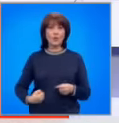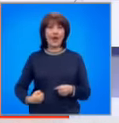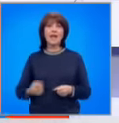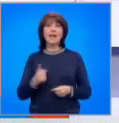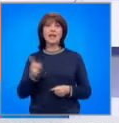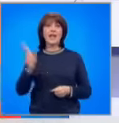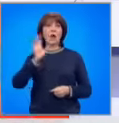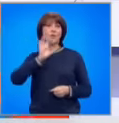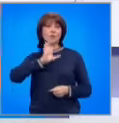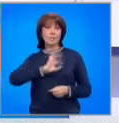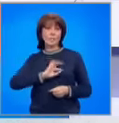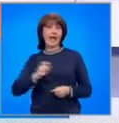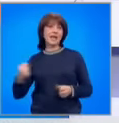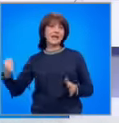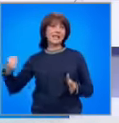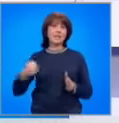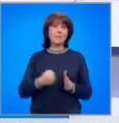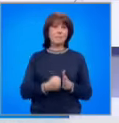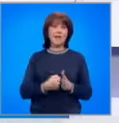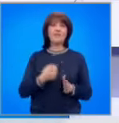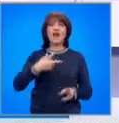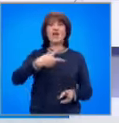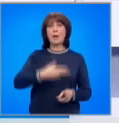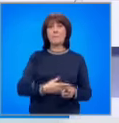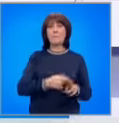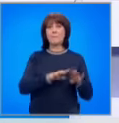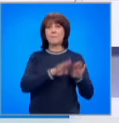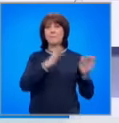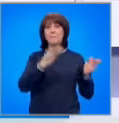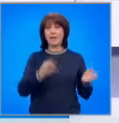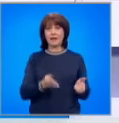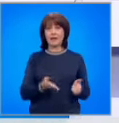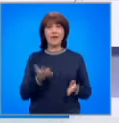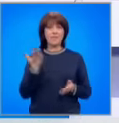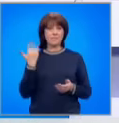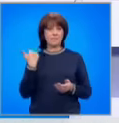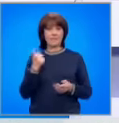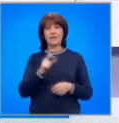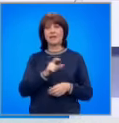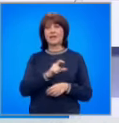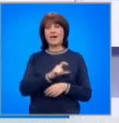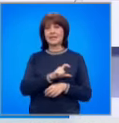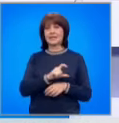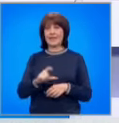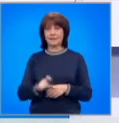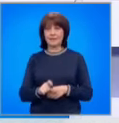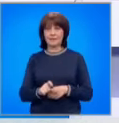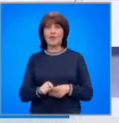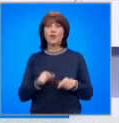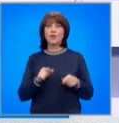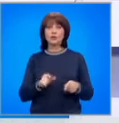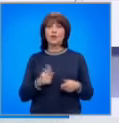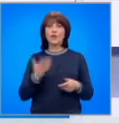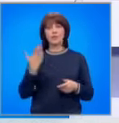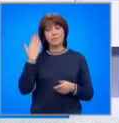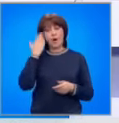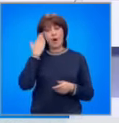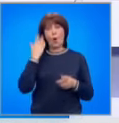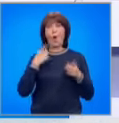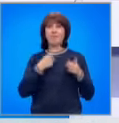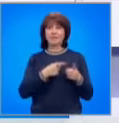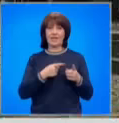успя да овладе управлението и заби камиона си в спирка на градския транспорт. Това се случи в края на миналата седмица. Той е с